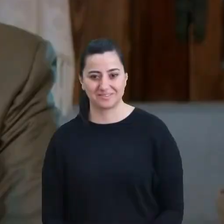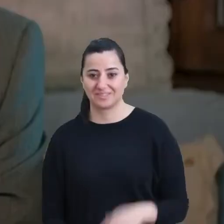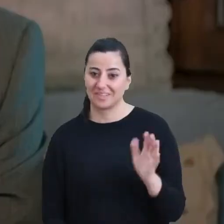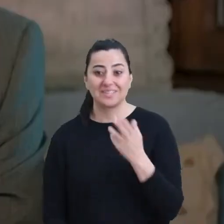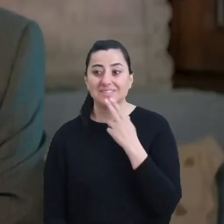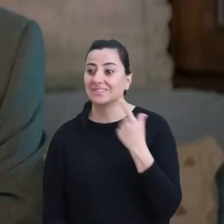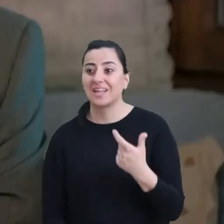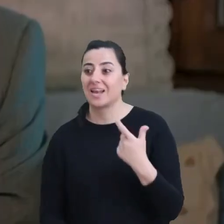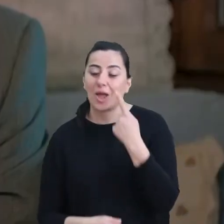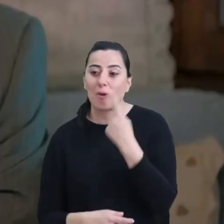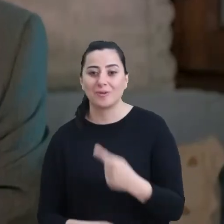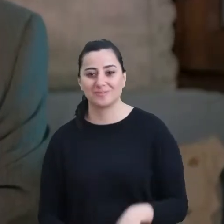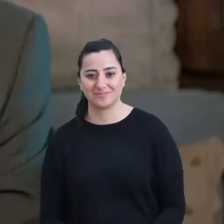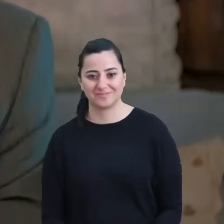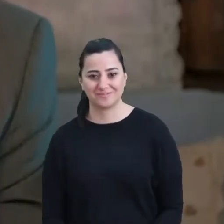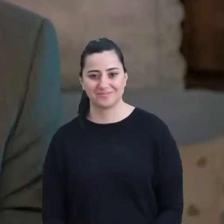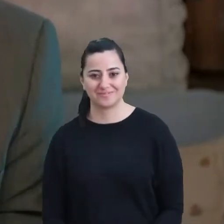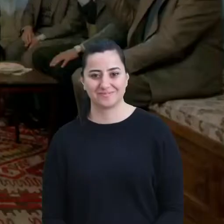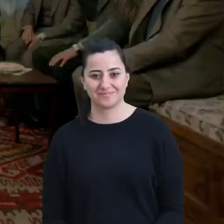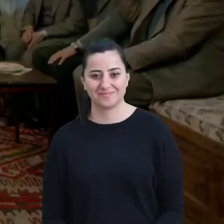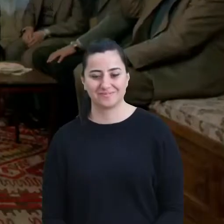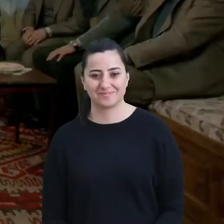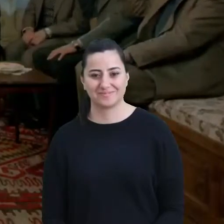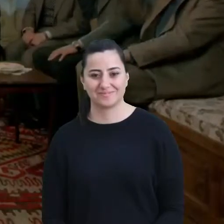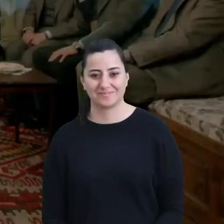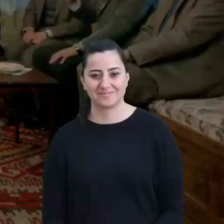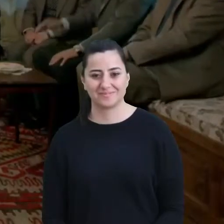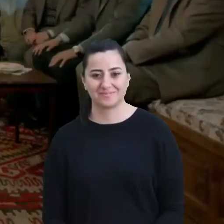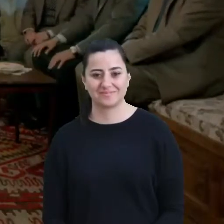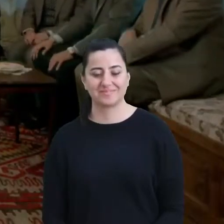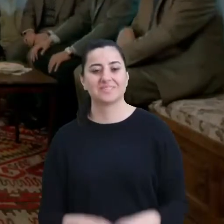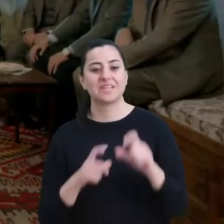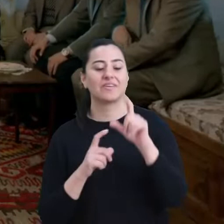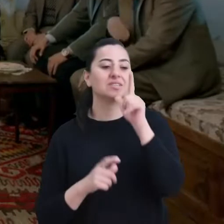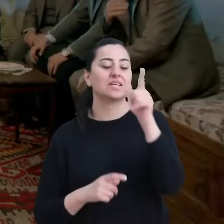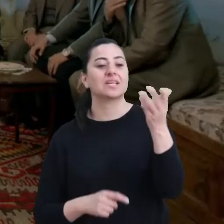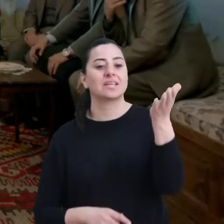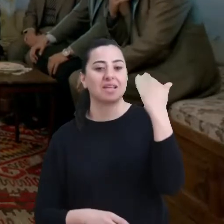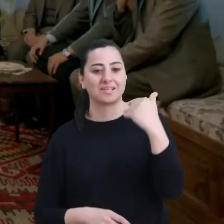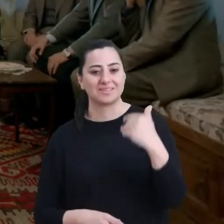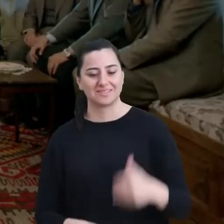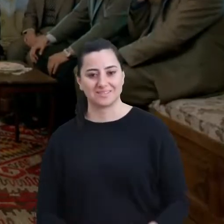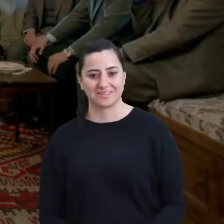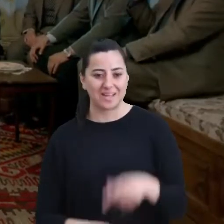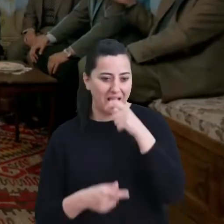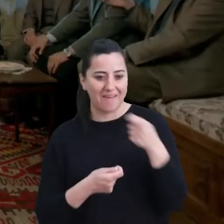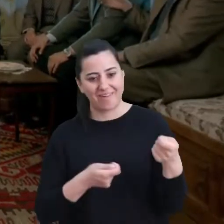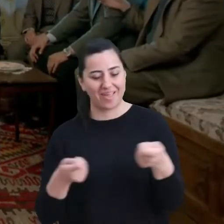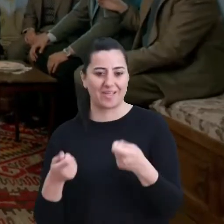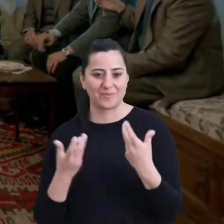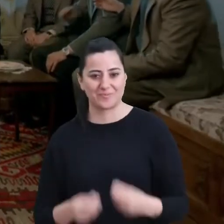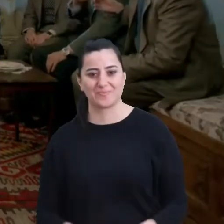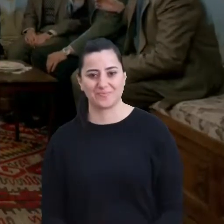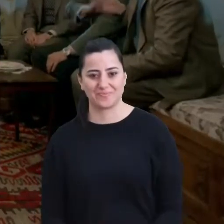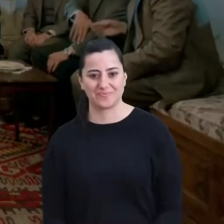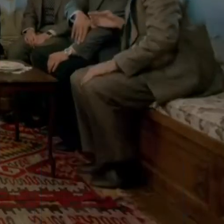Hadi gelsin kız. İsmail'den dirseği yedi ama çok da umursamadı. Bayağı eğleniyor. Safiye'ye seslenive. Kayfeleri getirsin gari. Hemen bey.